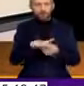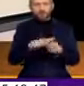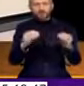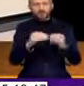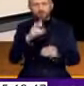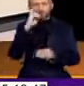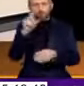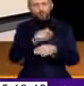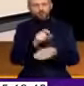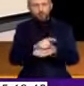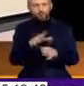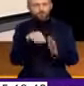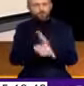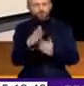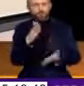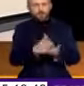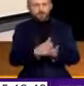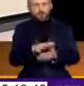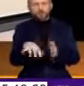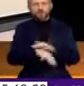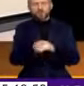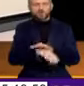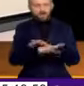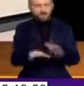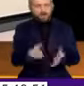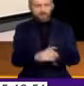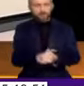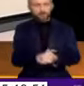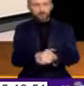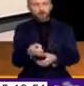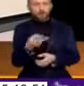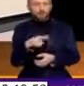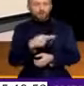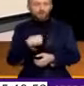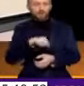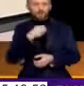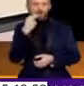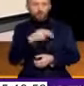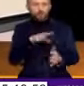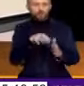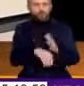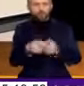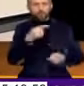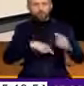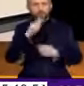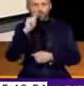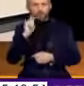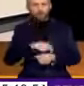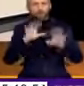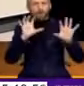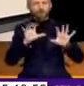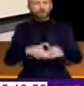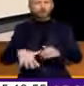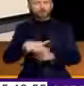божих заповідей, серед яких є і заповідь «Не вкради». І тому для нас найкращим внеском в повернення України в канонічне